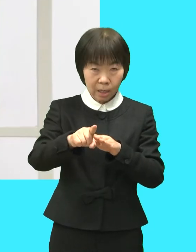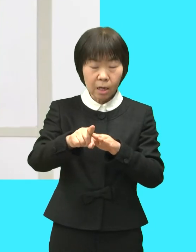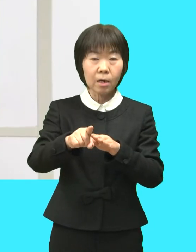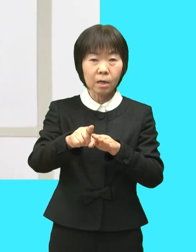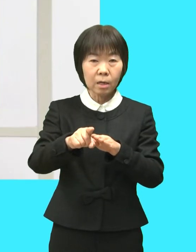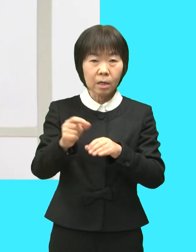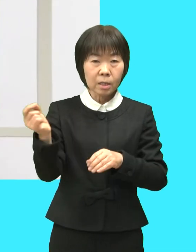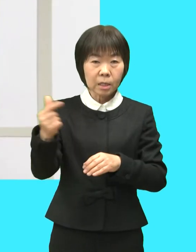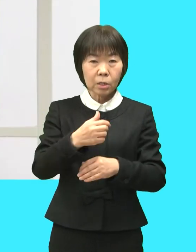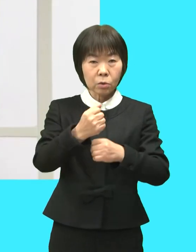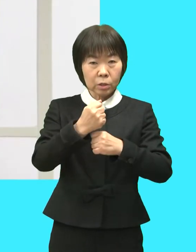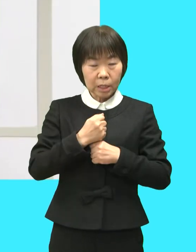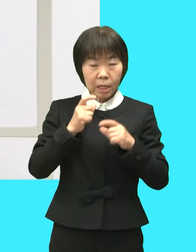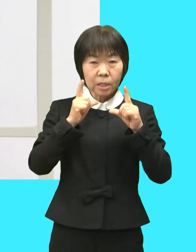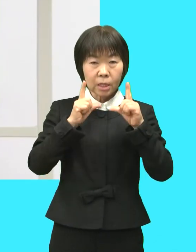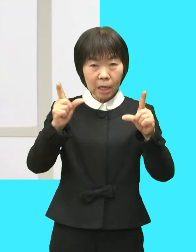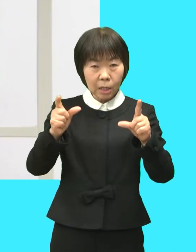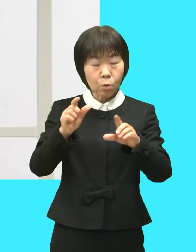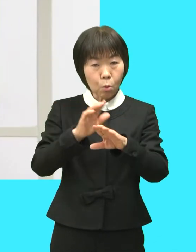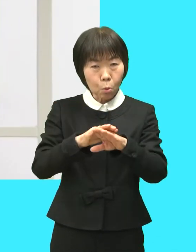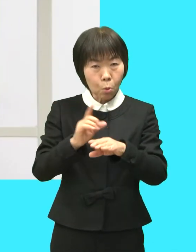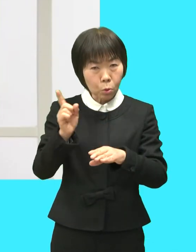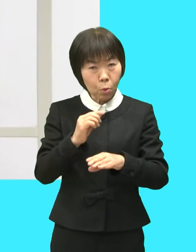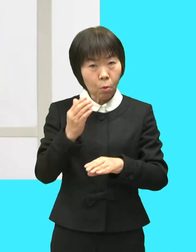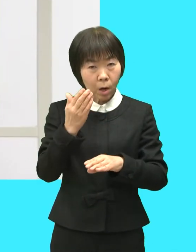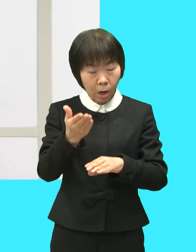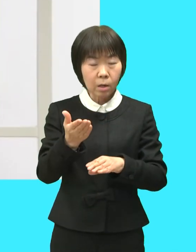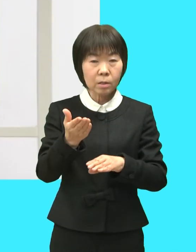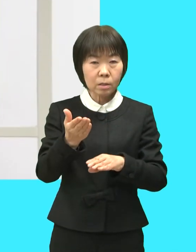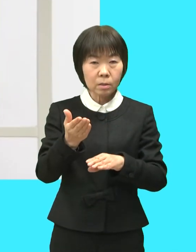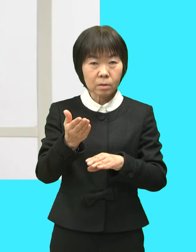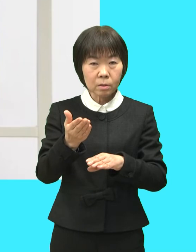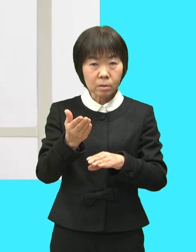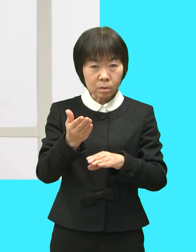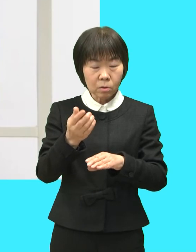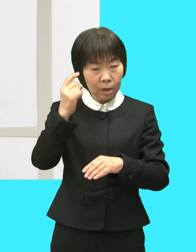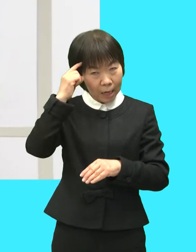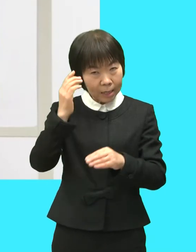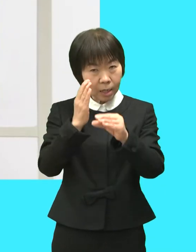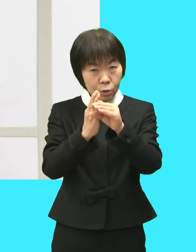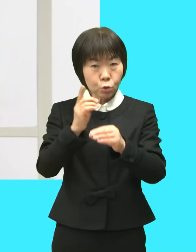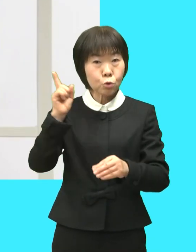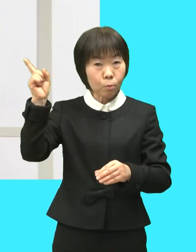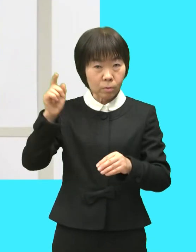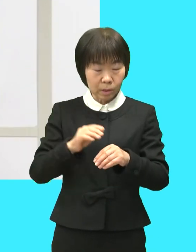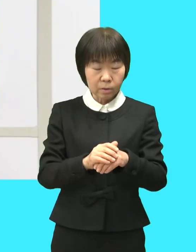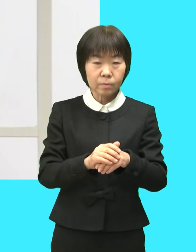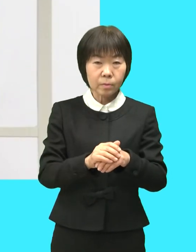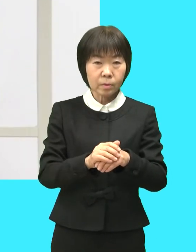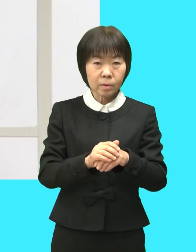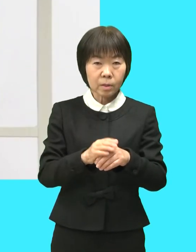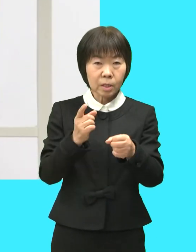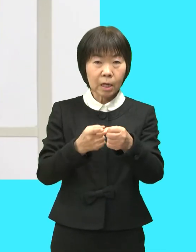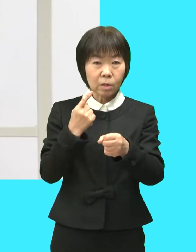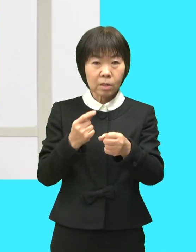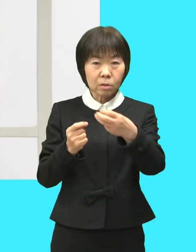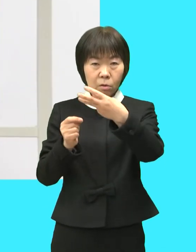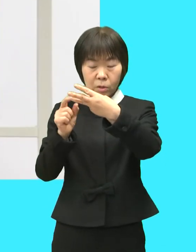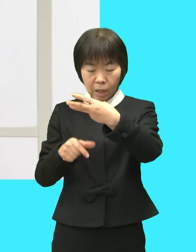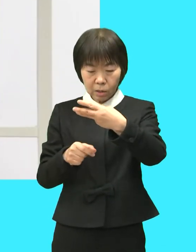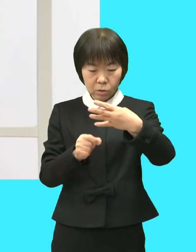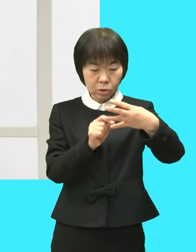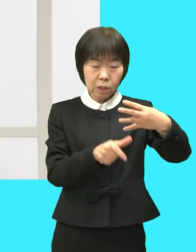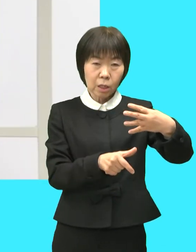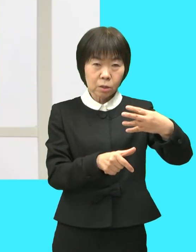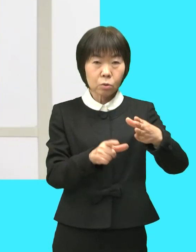ら緊急事態宣言どういう形で出すか模索されていると思います。昨年の3月4月の